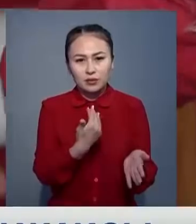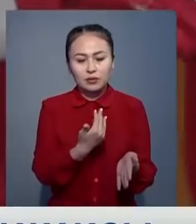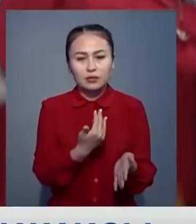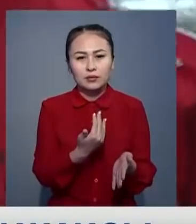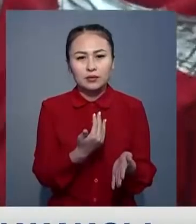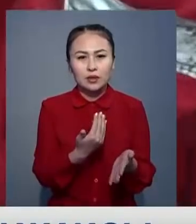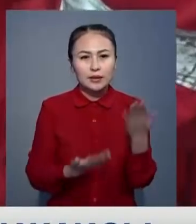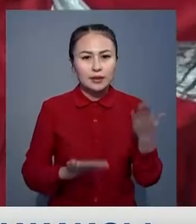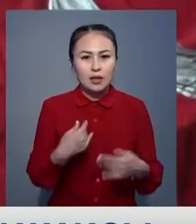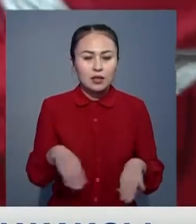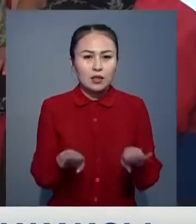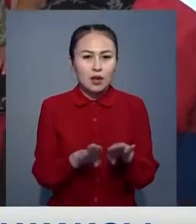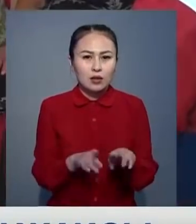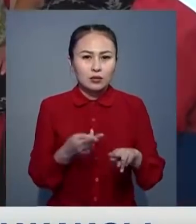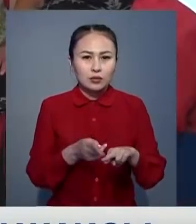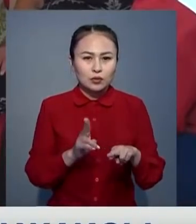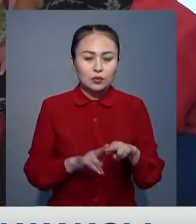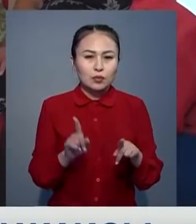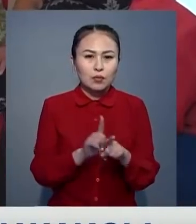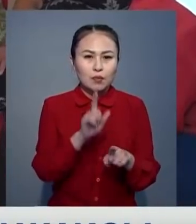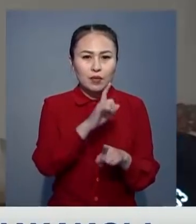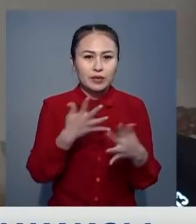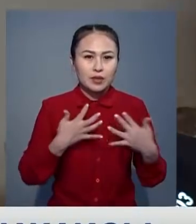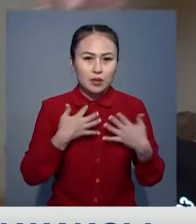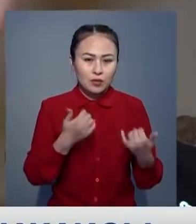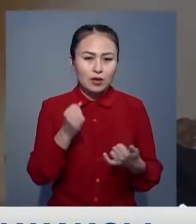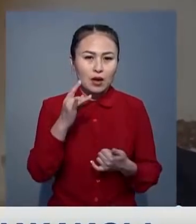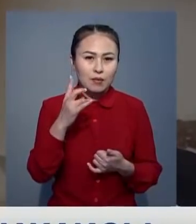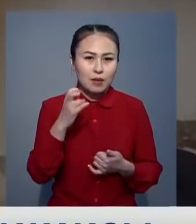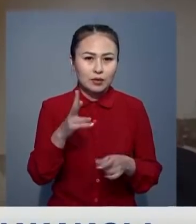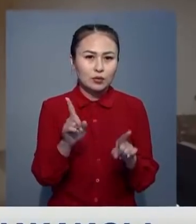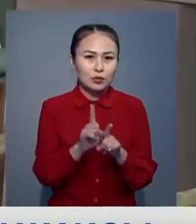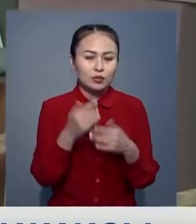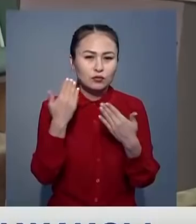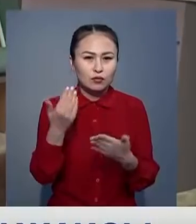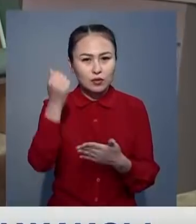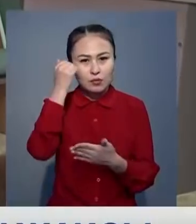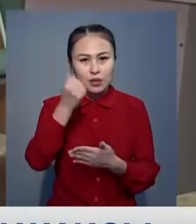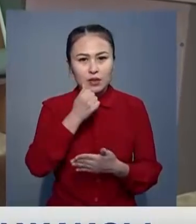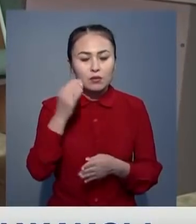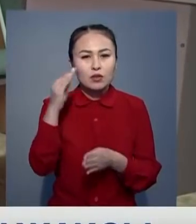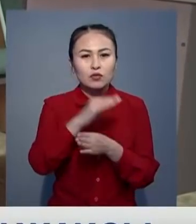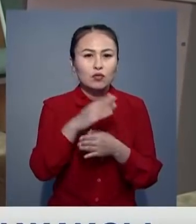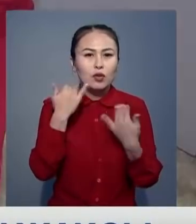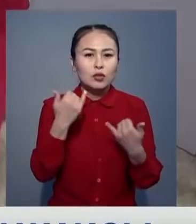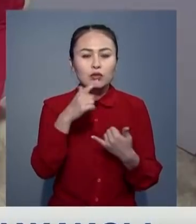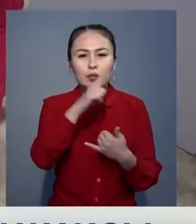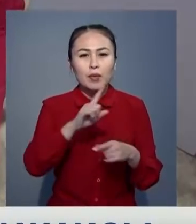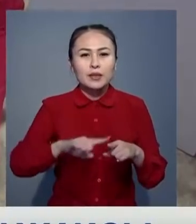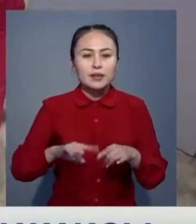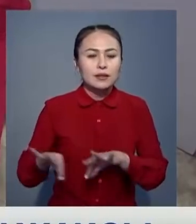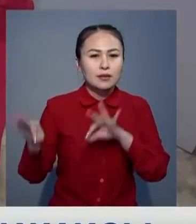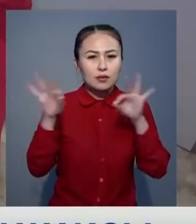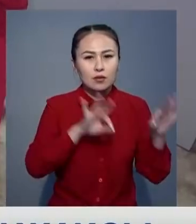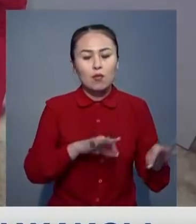емес. Егер осындай шақырулардың септігі тиіп науқас аман қалып жатса, онда Арман Қасымовтың да үлесі бар. Бүгінде мұнайлы өңірде еріктілердің жедел жәрдем қызметіне